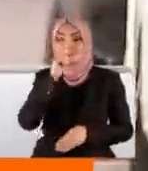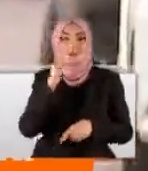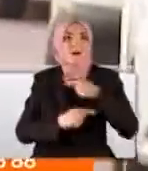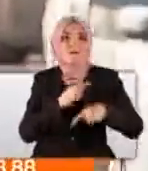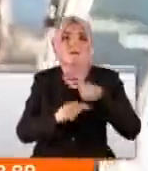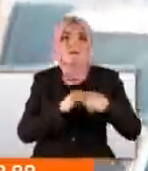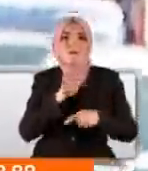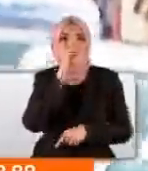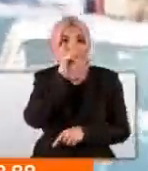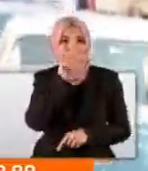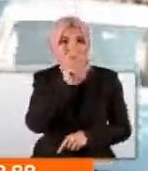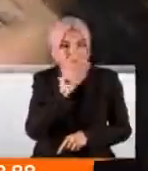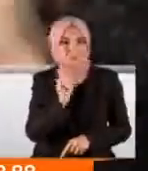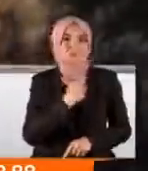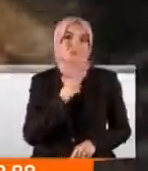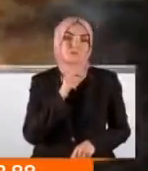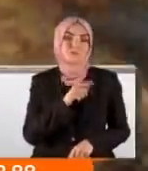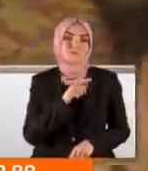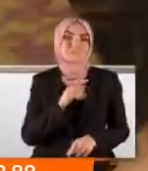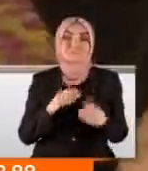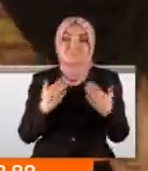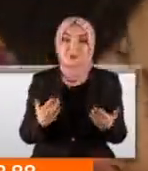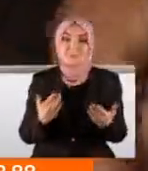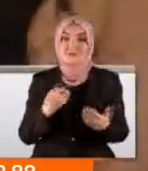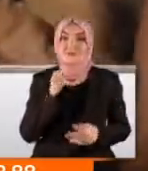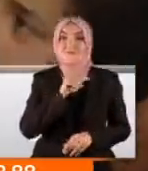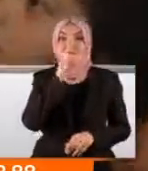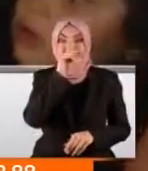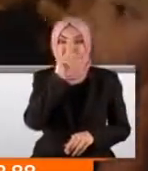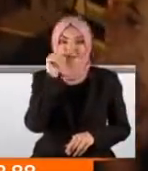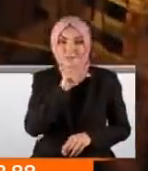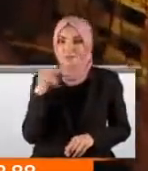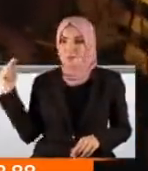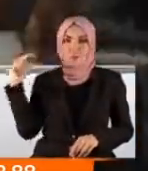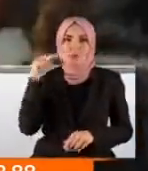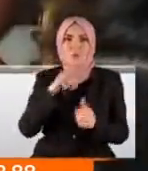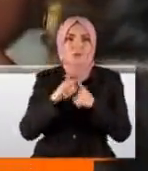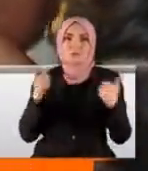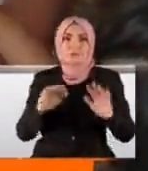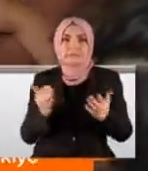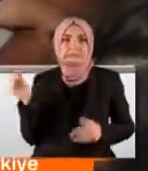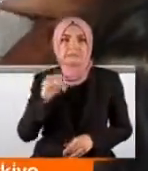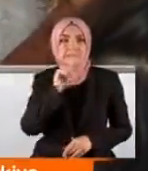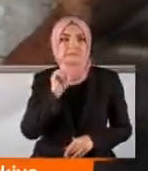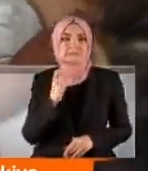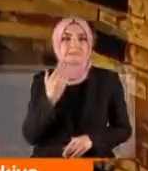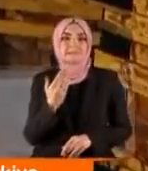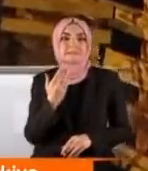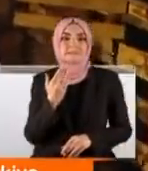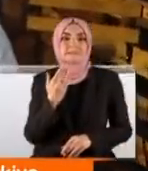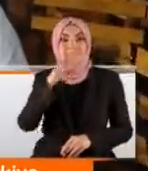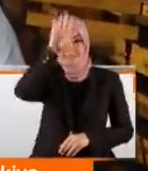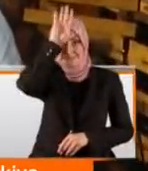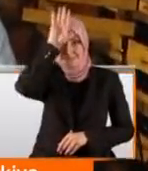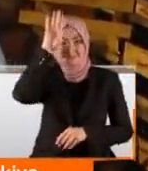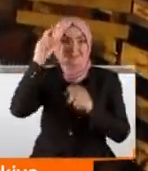Vik'im bulundu. Hey komşular. Peki ama Vik Vik o kadar yolu sizce nasıl geldi? İstanbul'dan ben otobüsten getirdim.